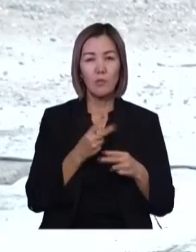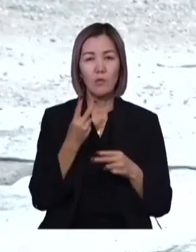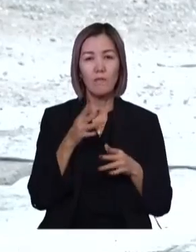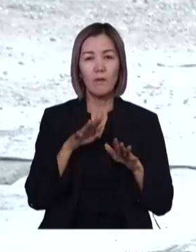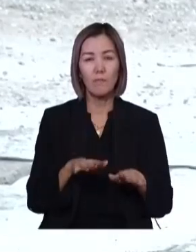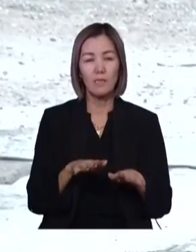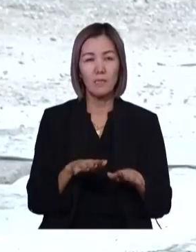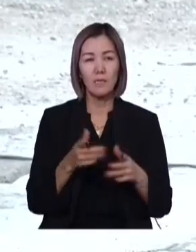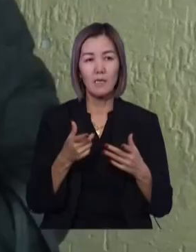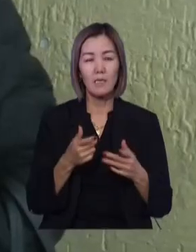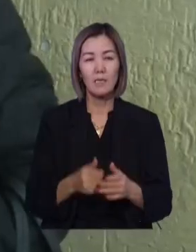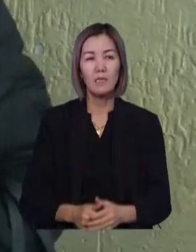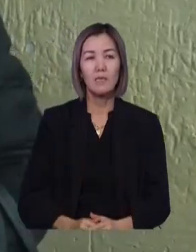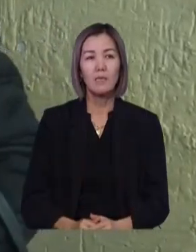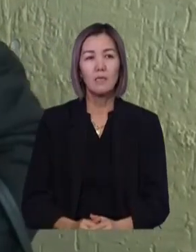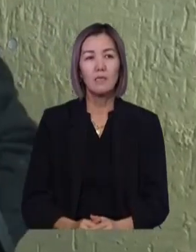угольных тупика.